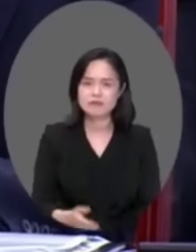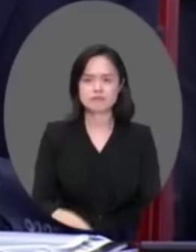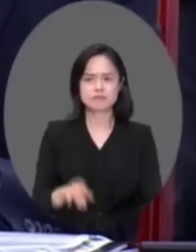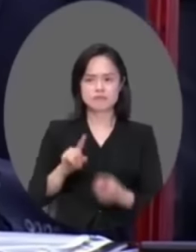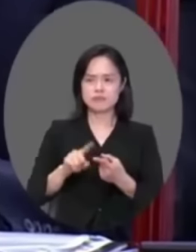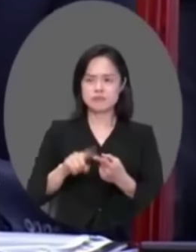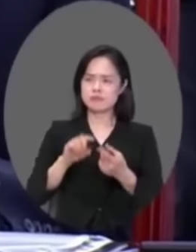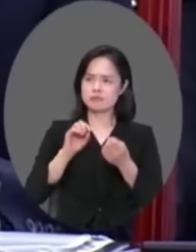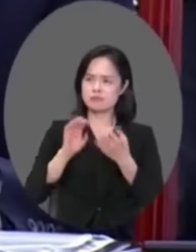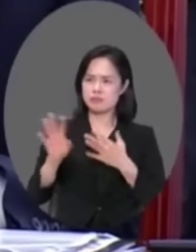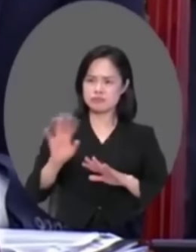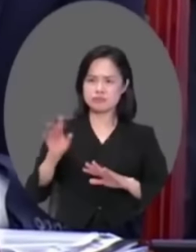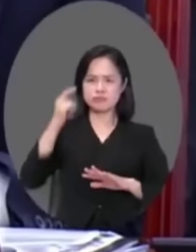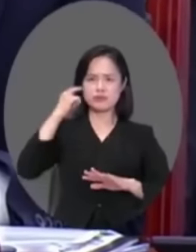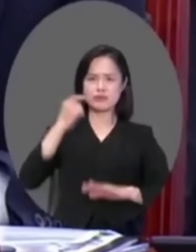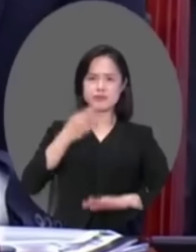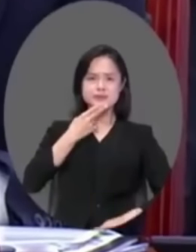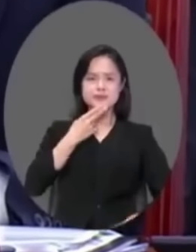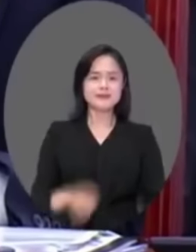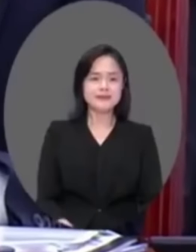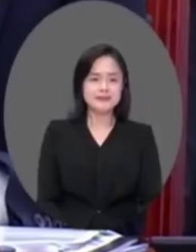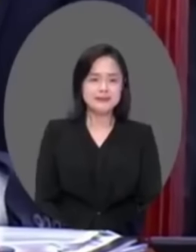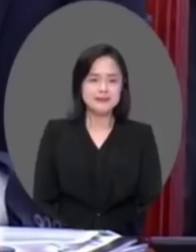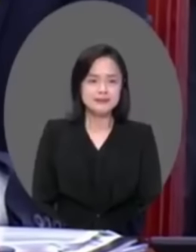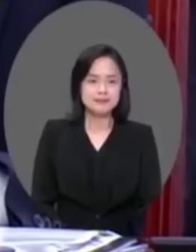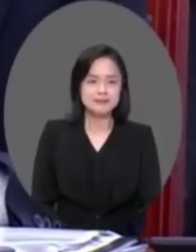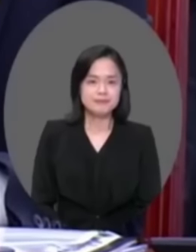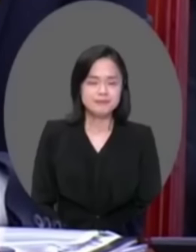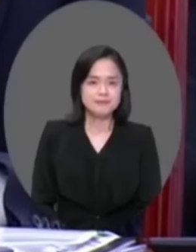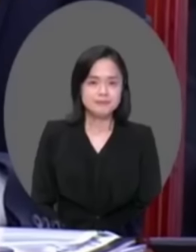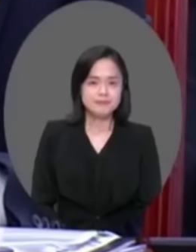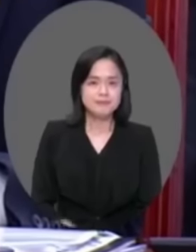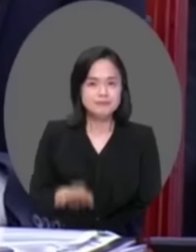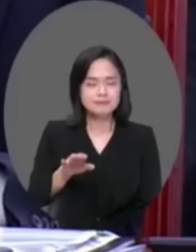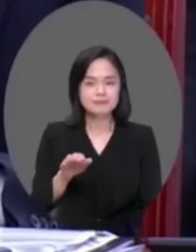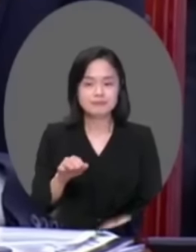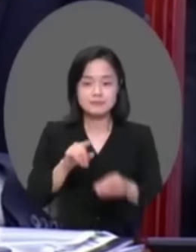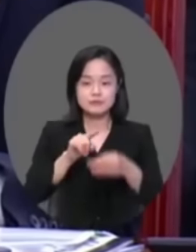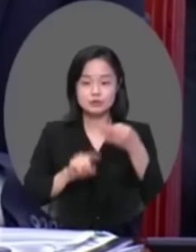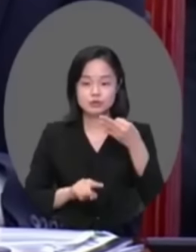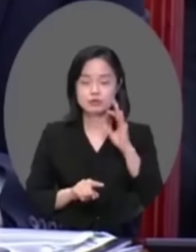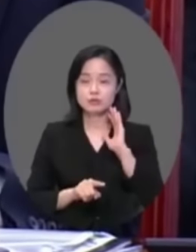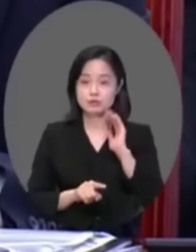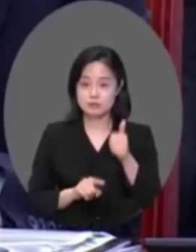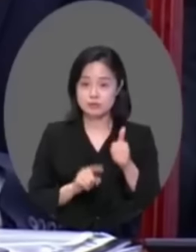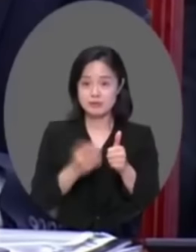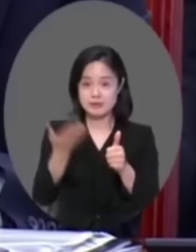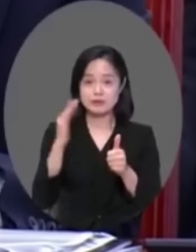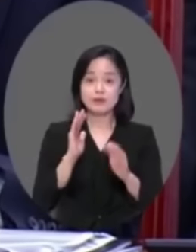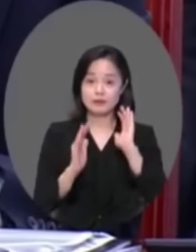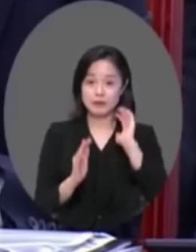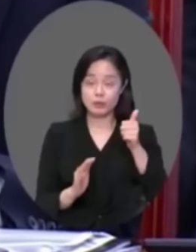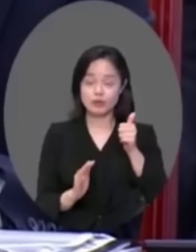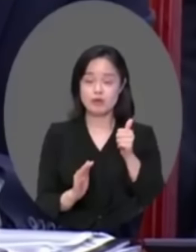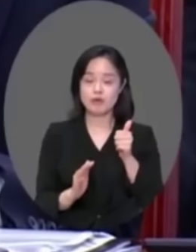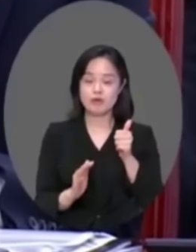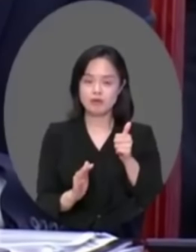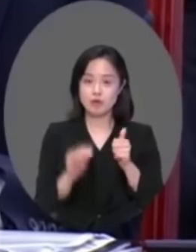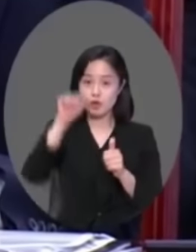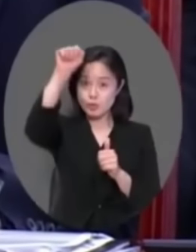것이 이번에도 보도됐는데 어 윤석열 후보 캠에서 어떤 역할 하셨죠 윤석 대통령